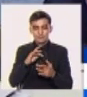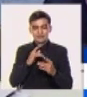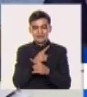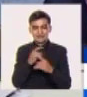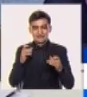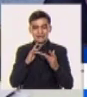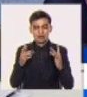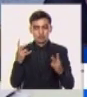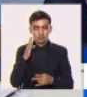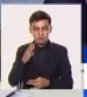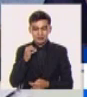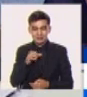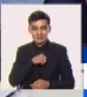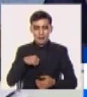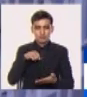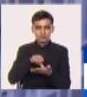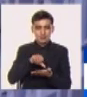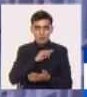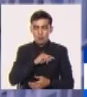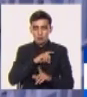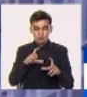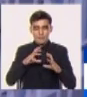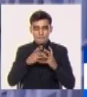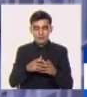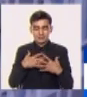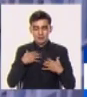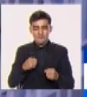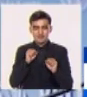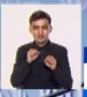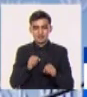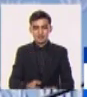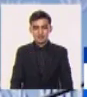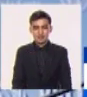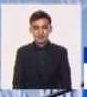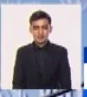Первыми акцию поддержали сами сотрудники Всемирной организации здравоохранения.